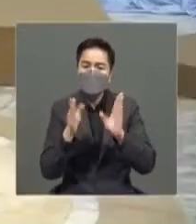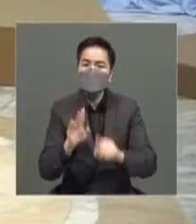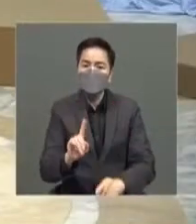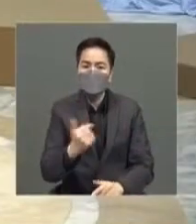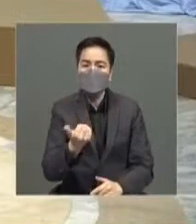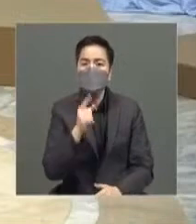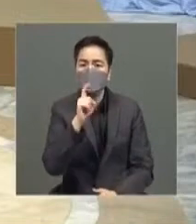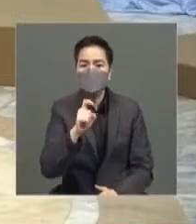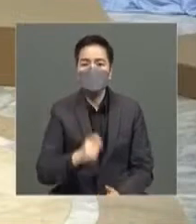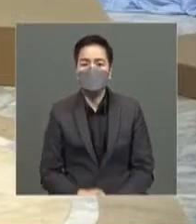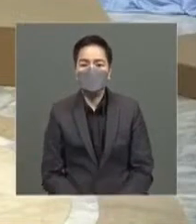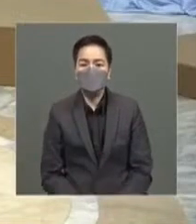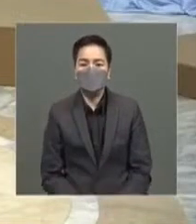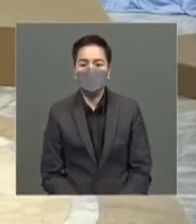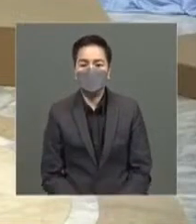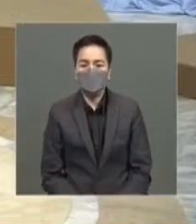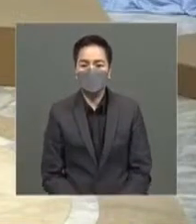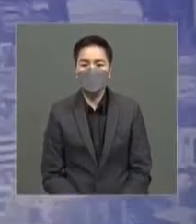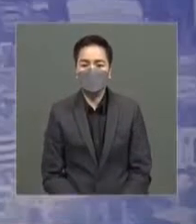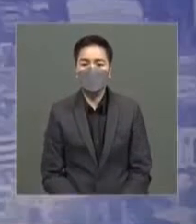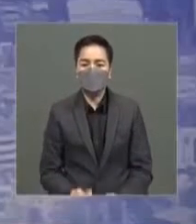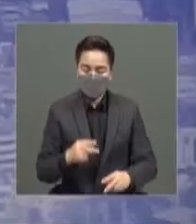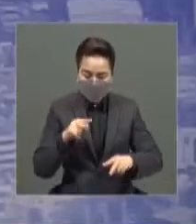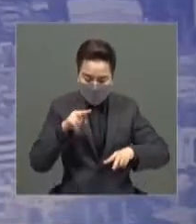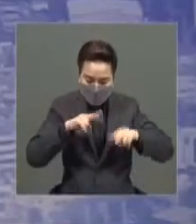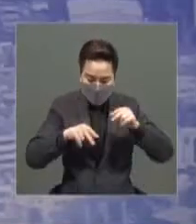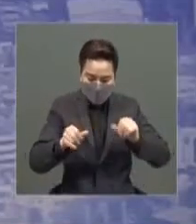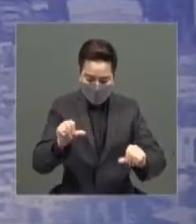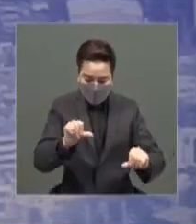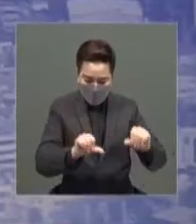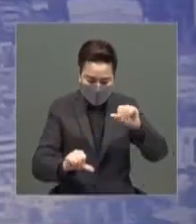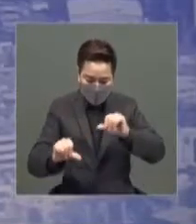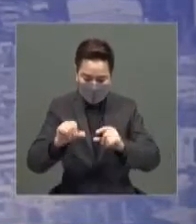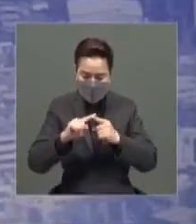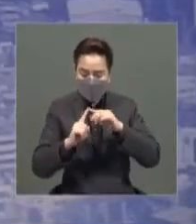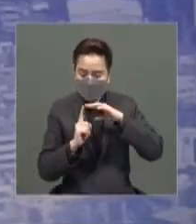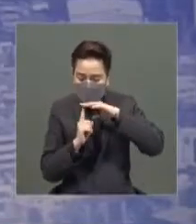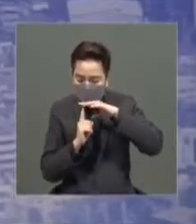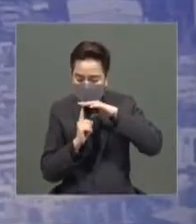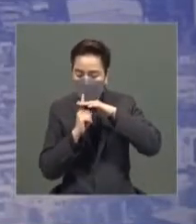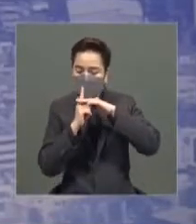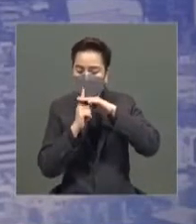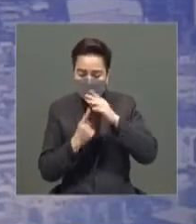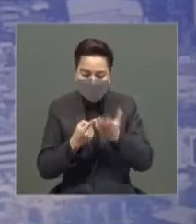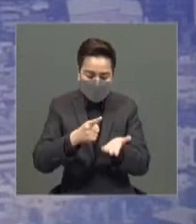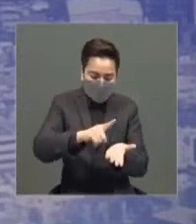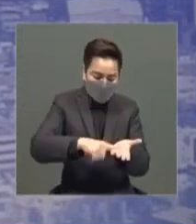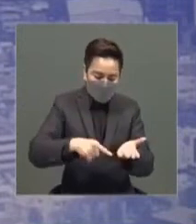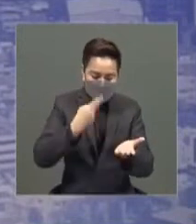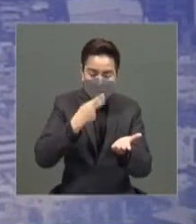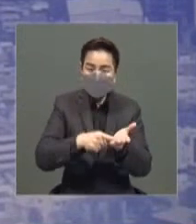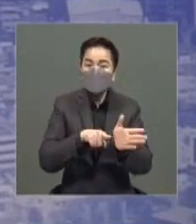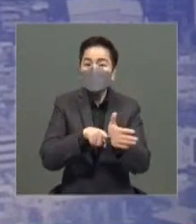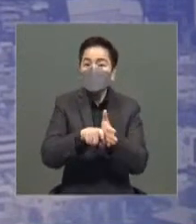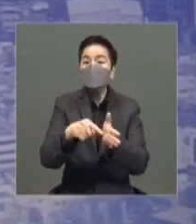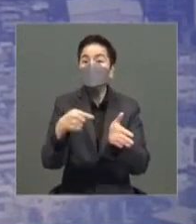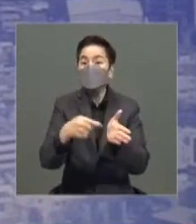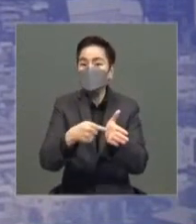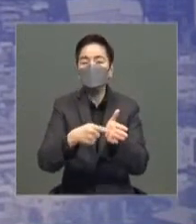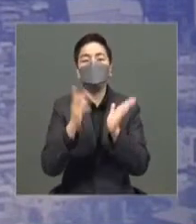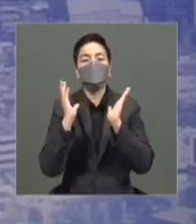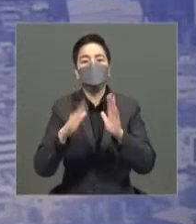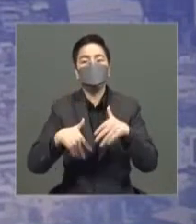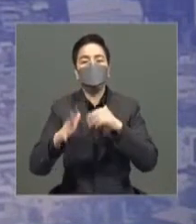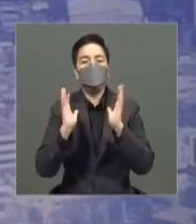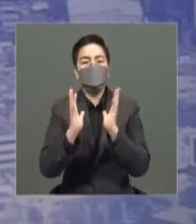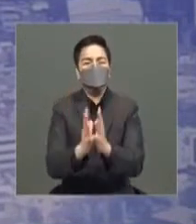างคะ ในเรื่องของการตรวจแลบหรือเรียกว่าการตรวจทางห้องปฏิบัติการเนี่ยนะคะก็คงมีพี่น้องประ